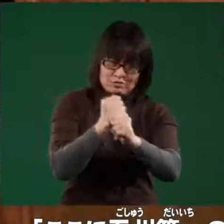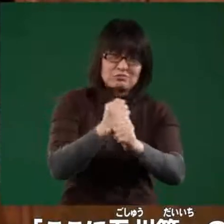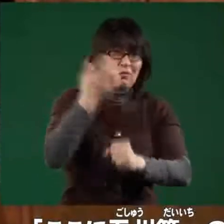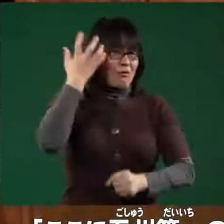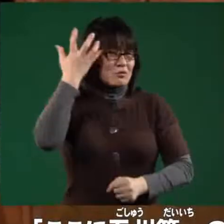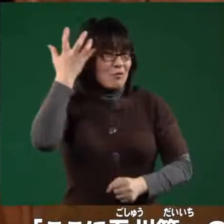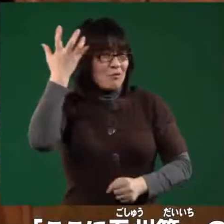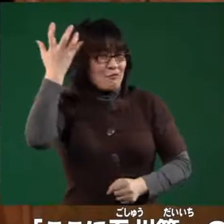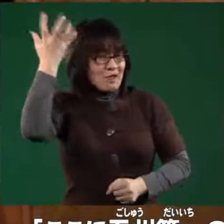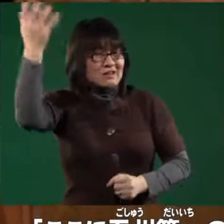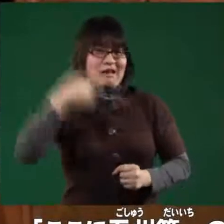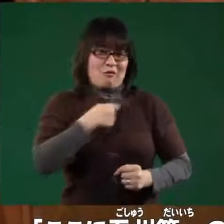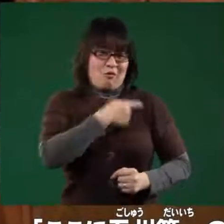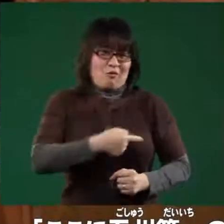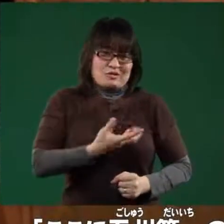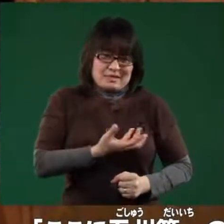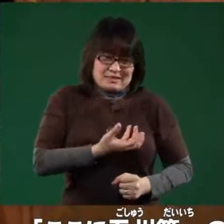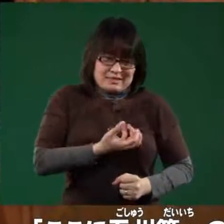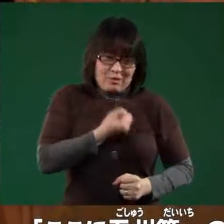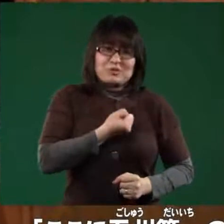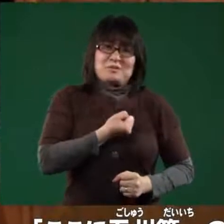大な志を抱きました。